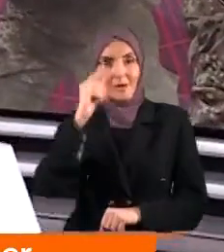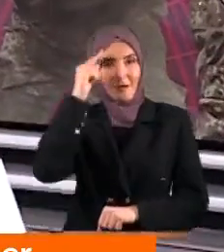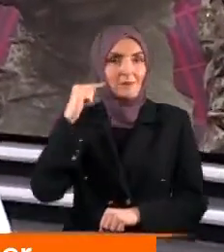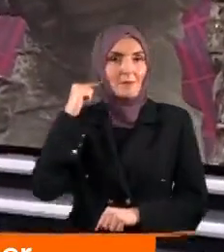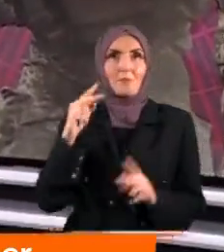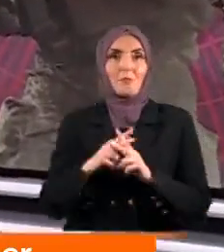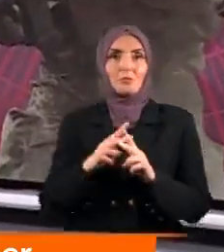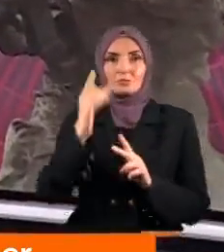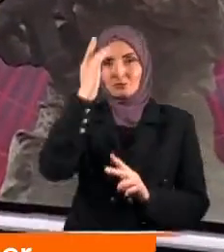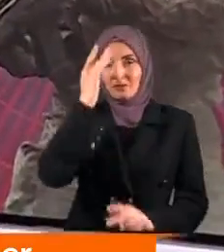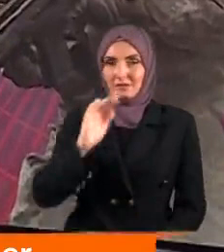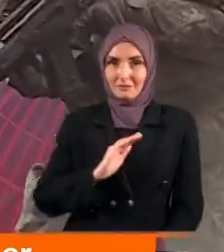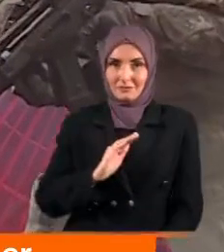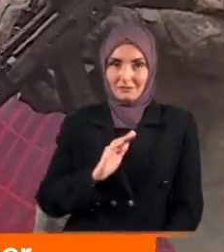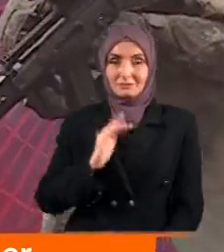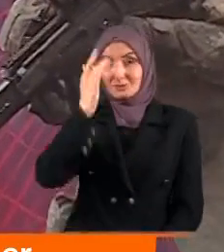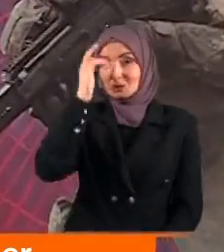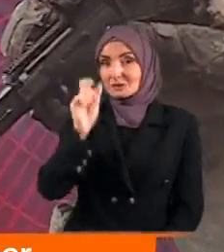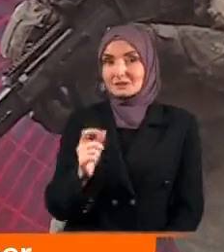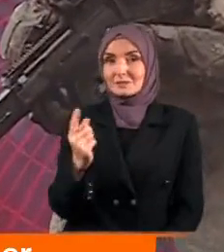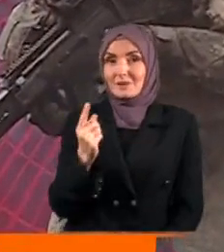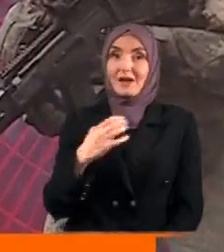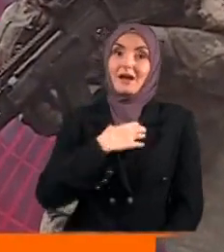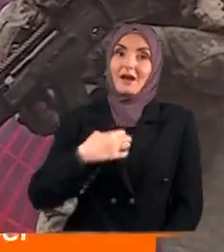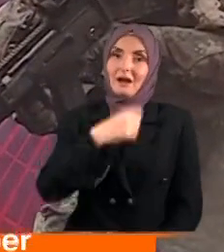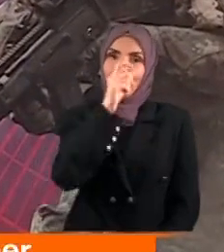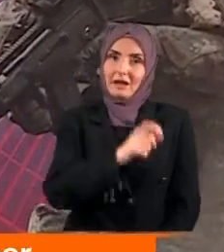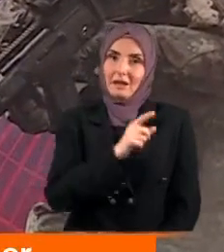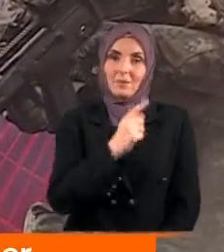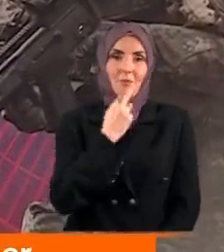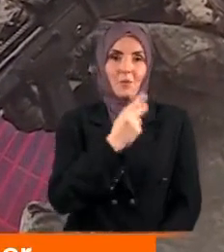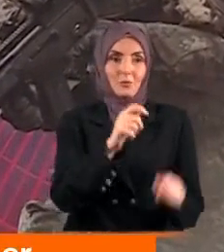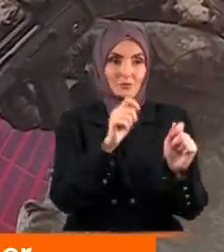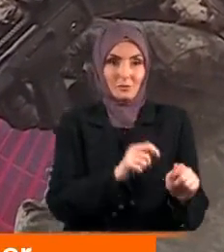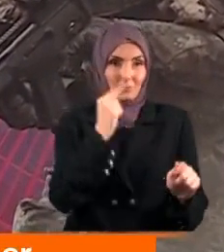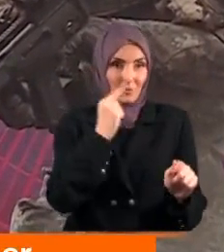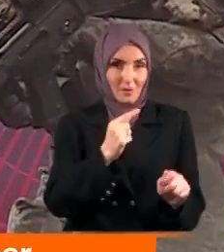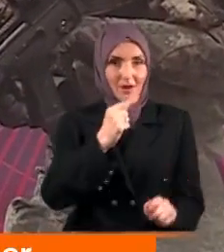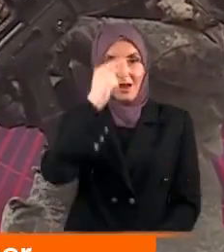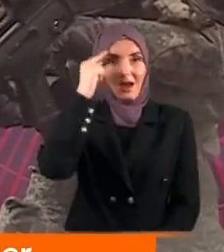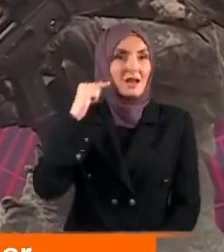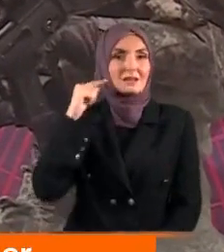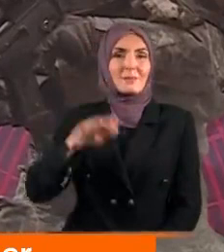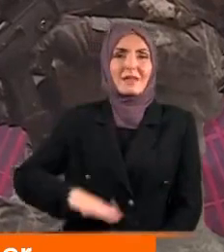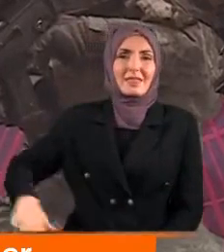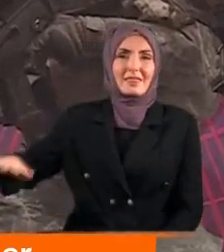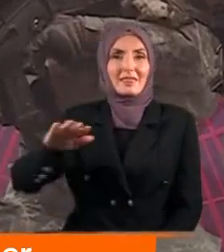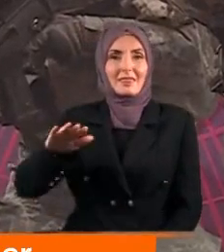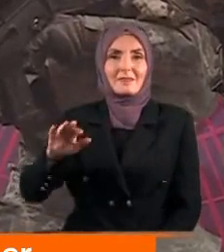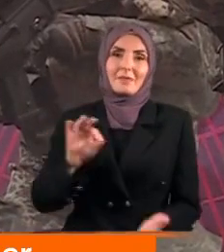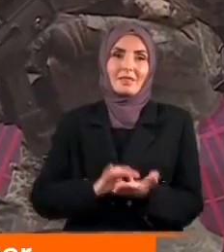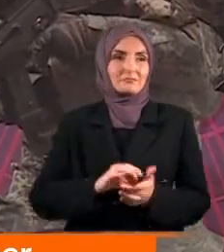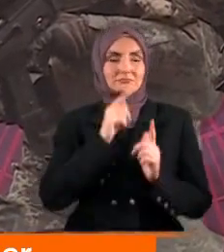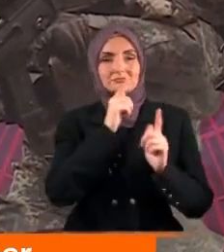Şehit Seymur mahmudov'un annesi yaptığı konuşmayla kardeş ülkenin Yüreğinin Sesi olduğu işte evladının